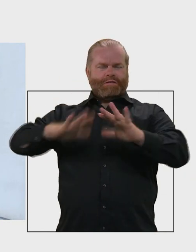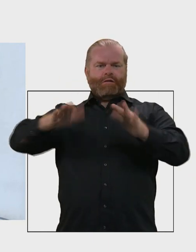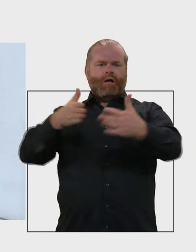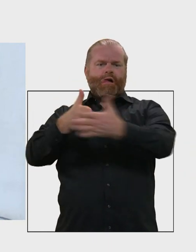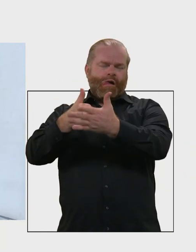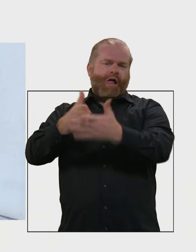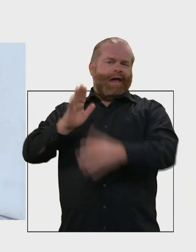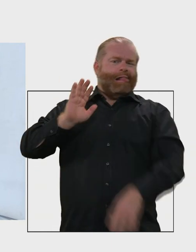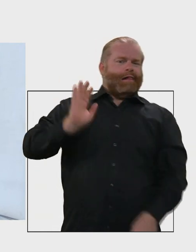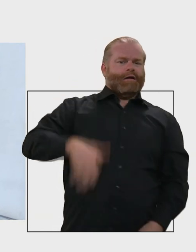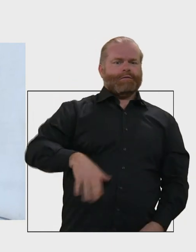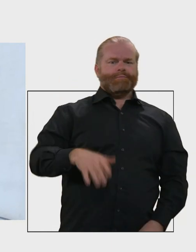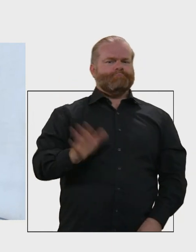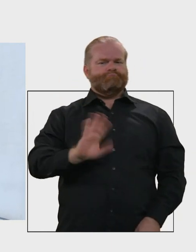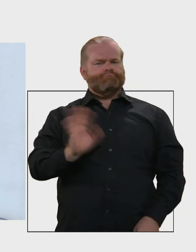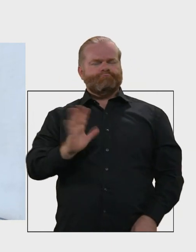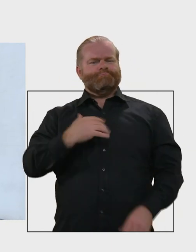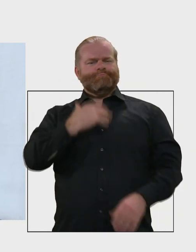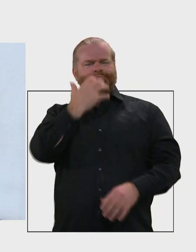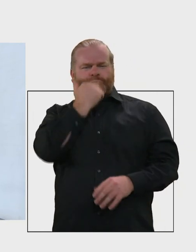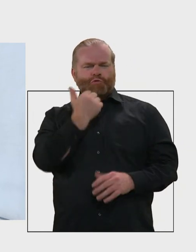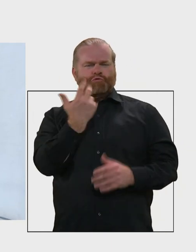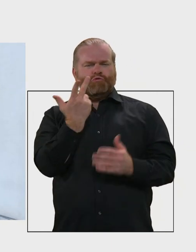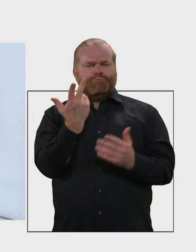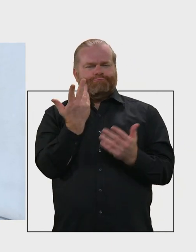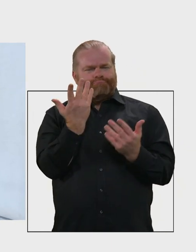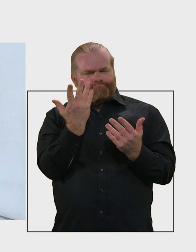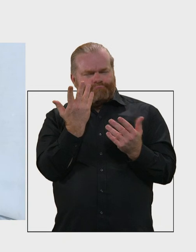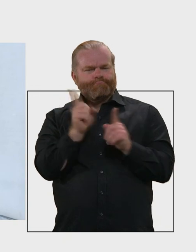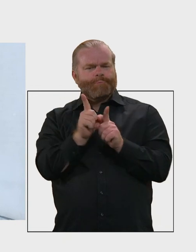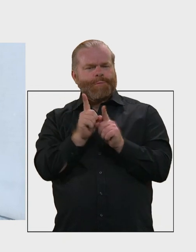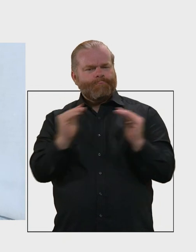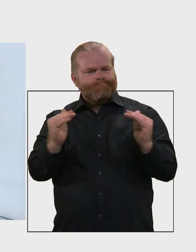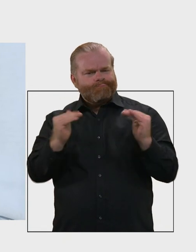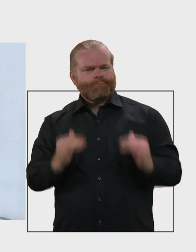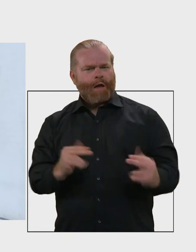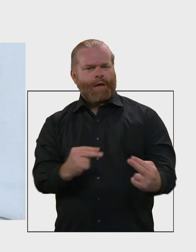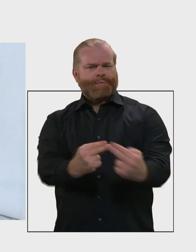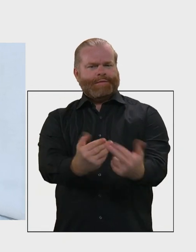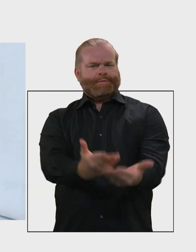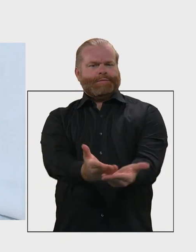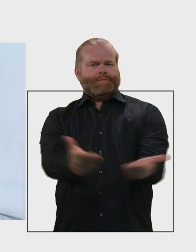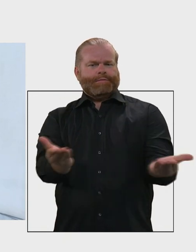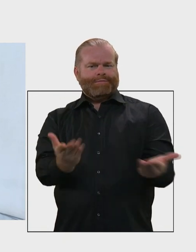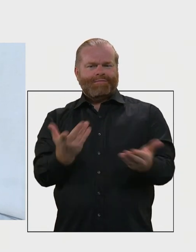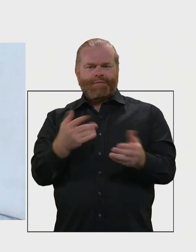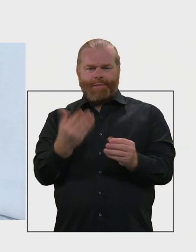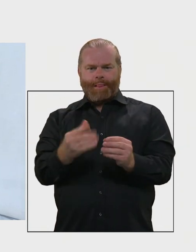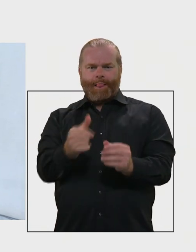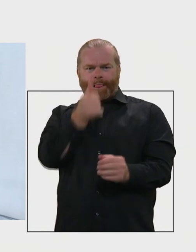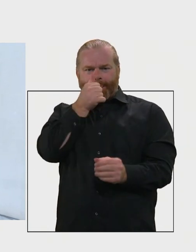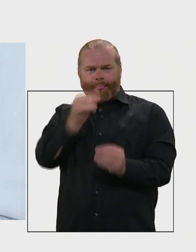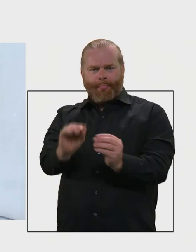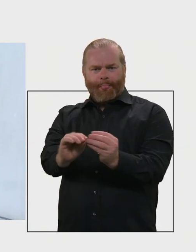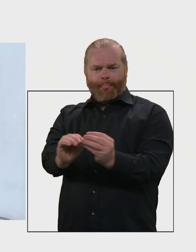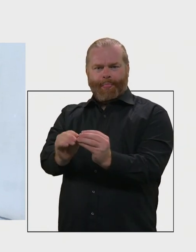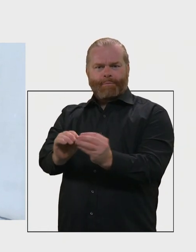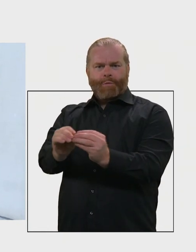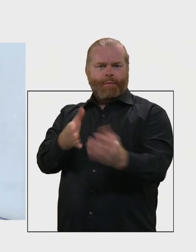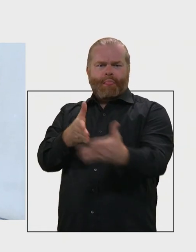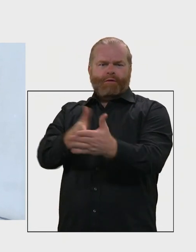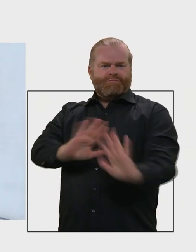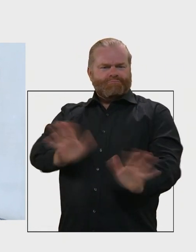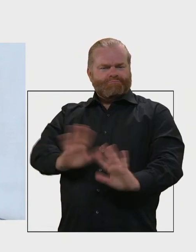unseren Ausstellungen, in unseren kulturellen Veranstaltungen, unseren Bildungs- und Vermittlungsangeboten. Barrierefreiheit,